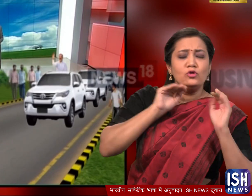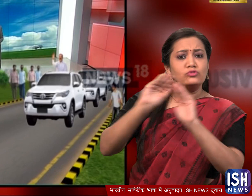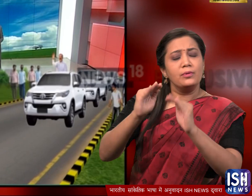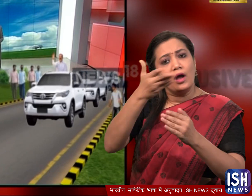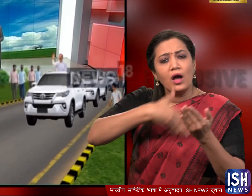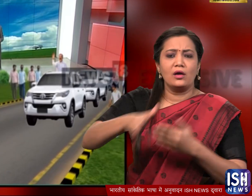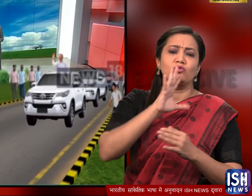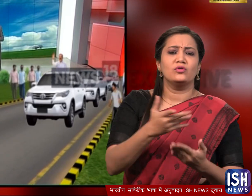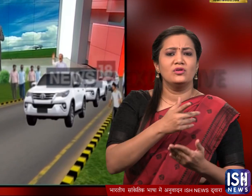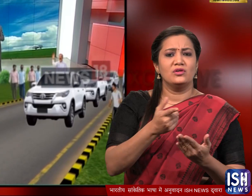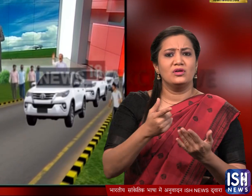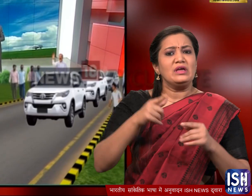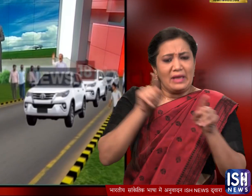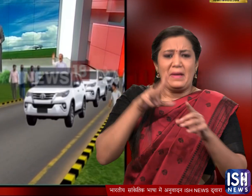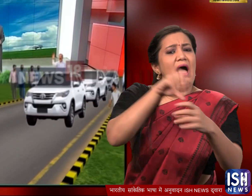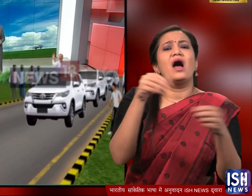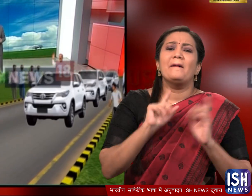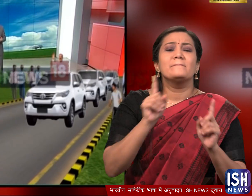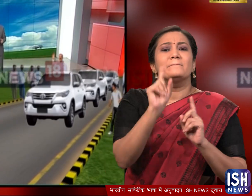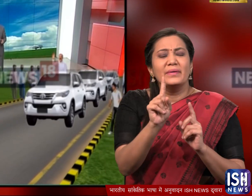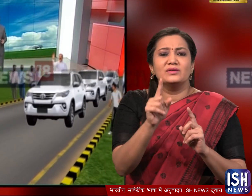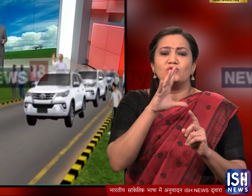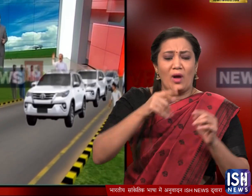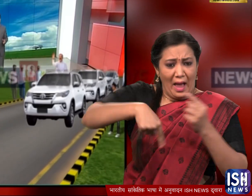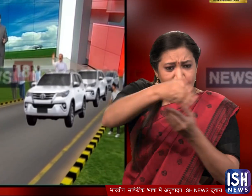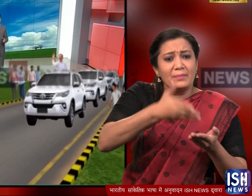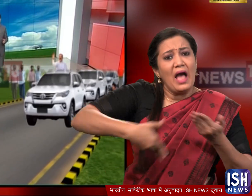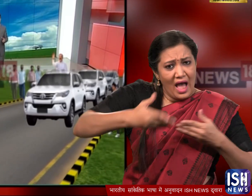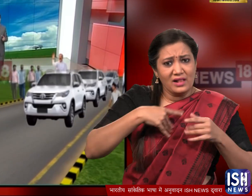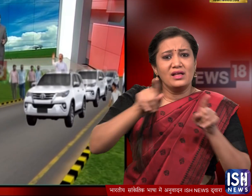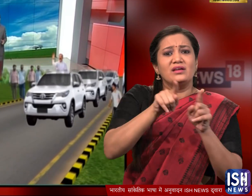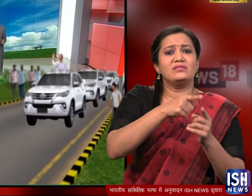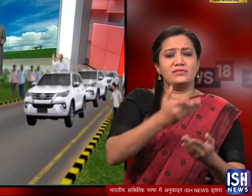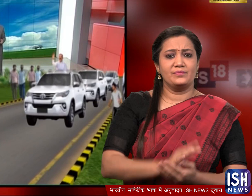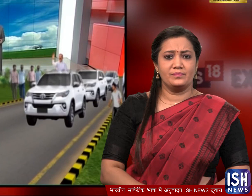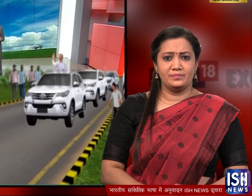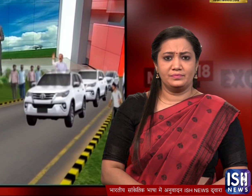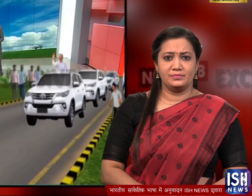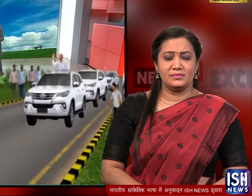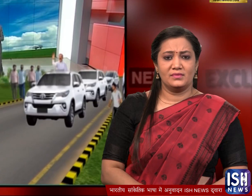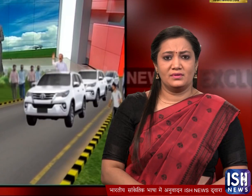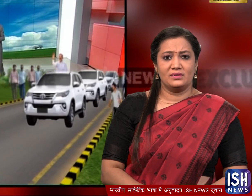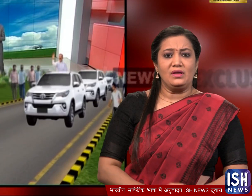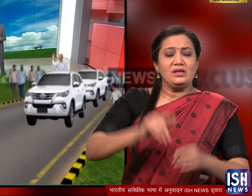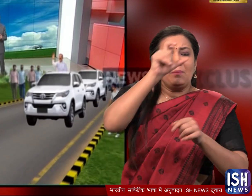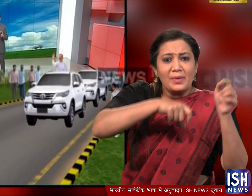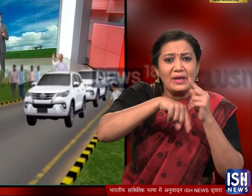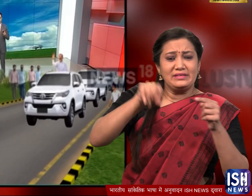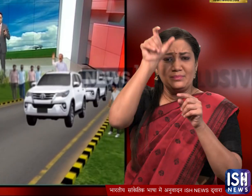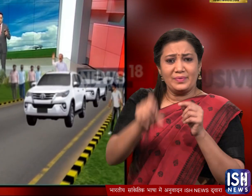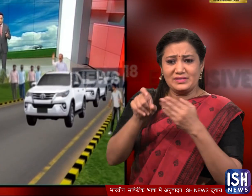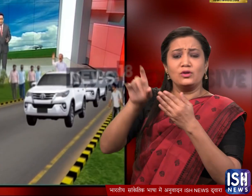भीड़ देखते हैं। सच ये है कि हम सब इस भीड़ का हिस्सा नहीं है, लेकिन यह भी सच है कि भीड़ हमारे बीच के लोगों को, और अगर इस भीड़ में सबके